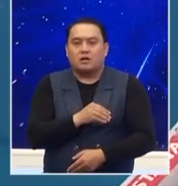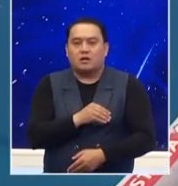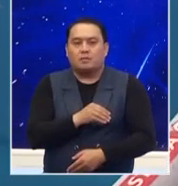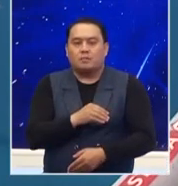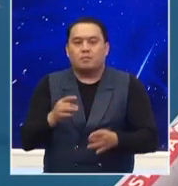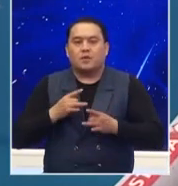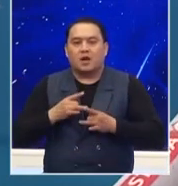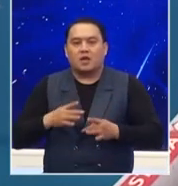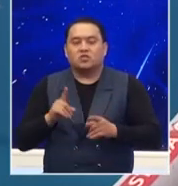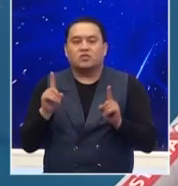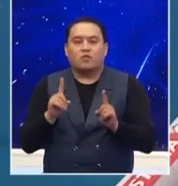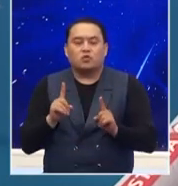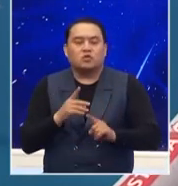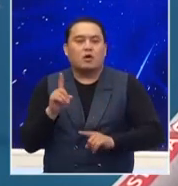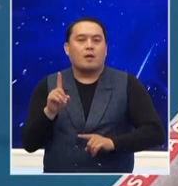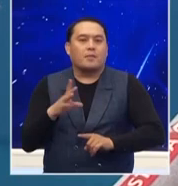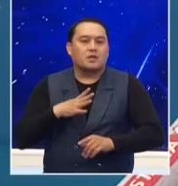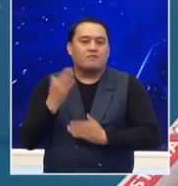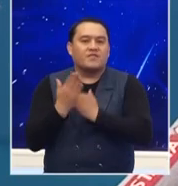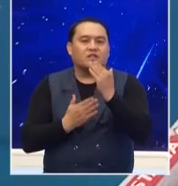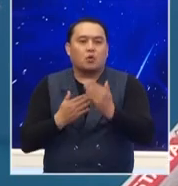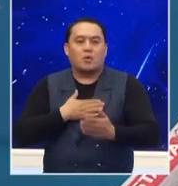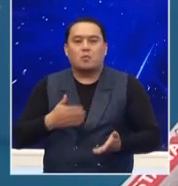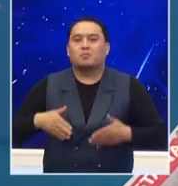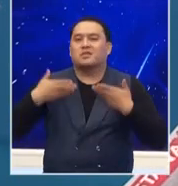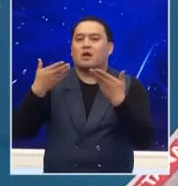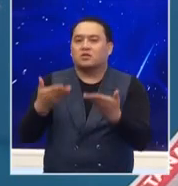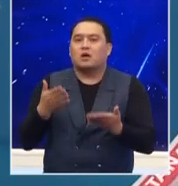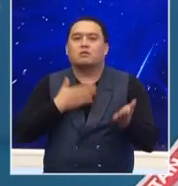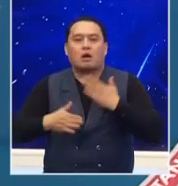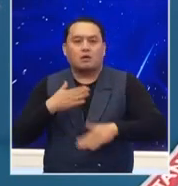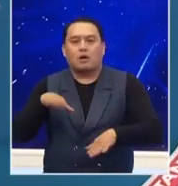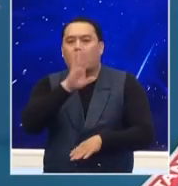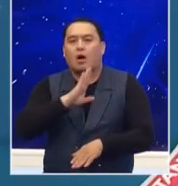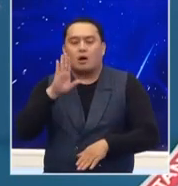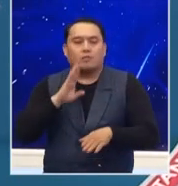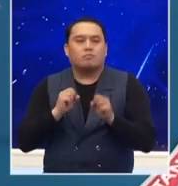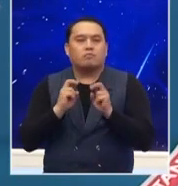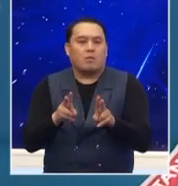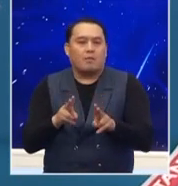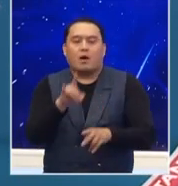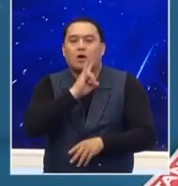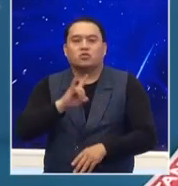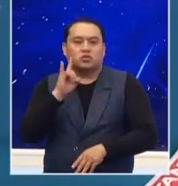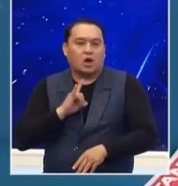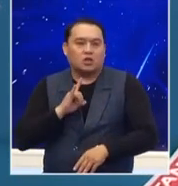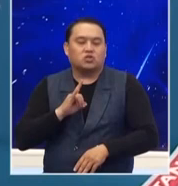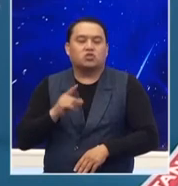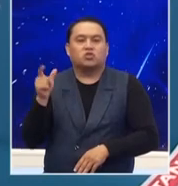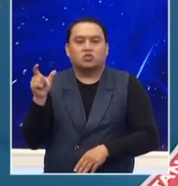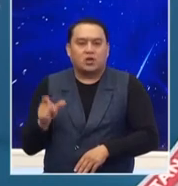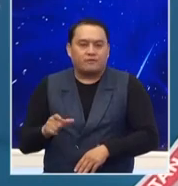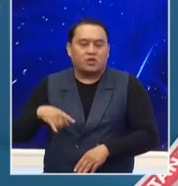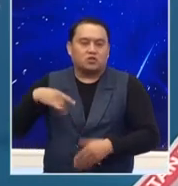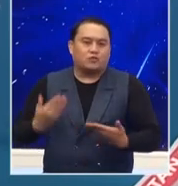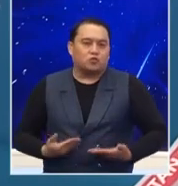отметить то, что на сегодня на высоком уровне было отмечено мое предложение. Я была рада как мама, как женщина и как гражданин Казахстана,